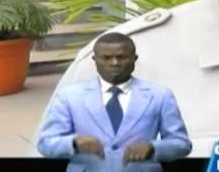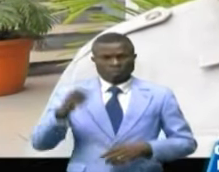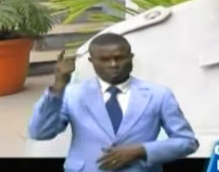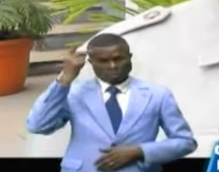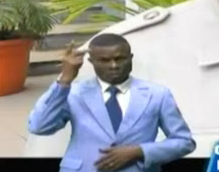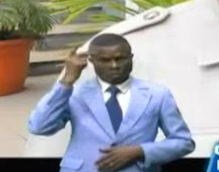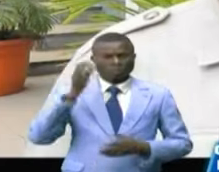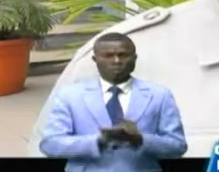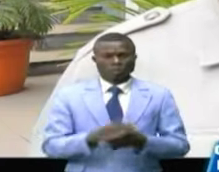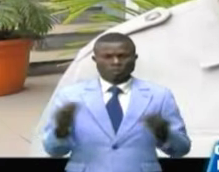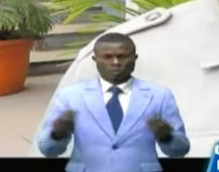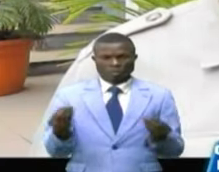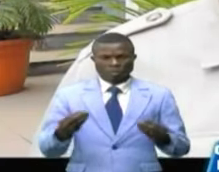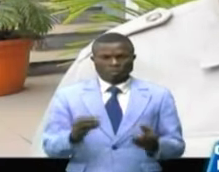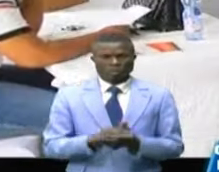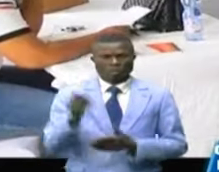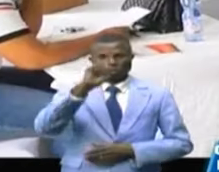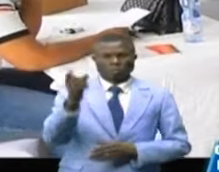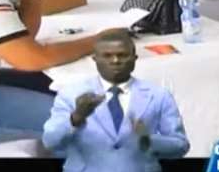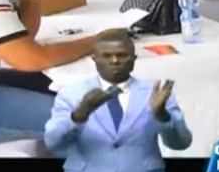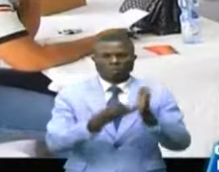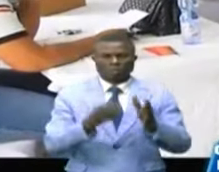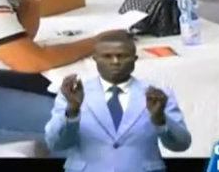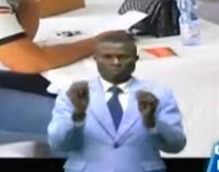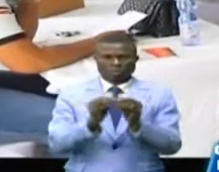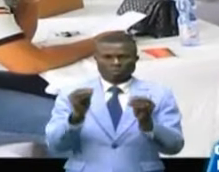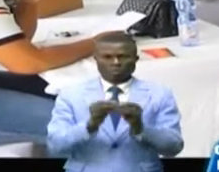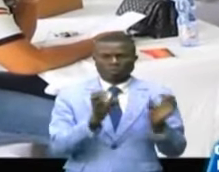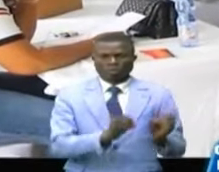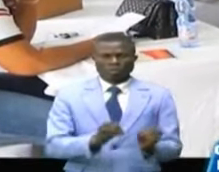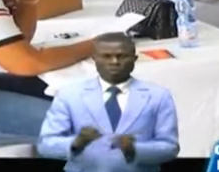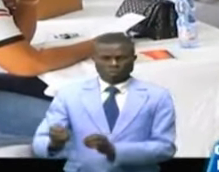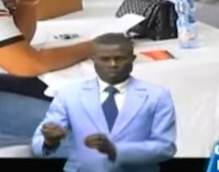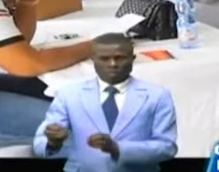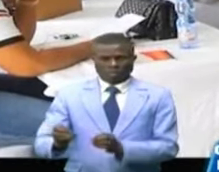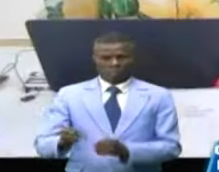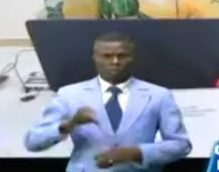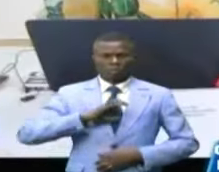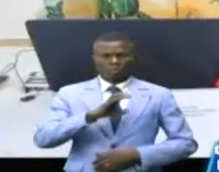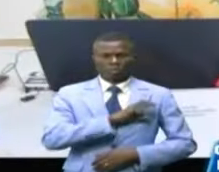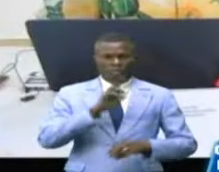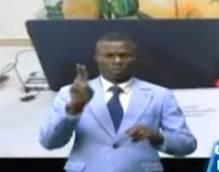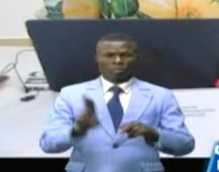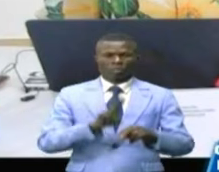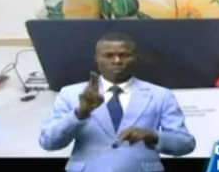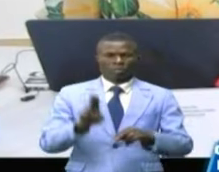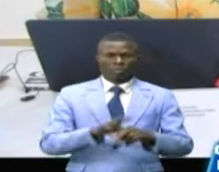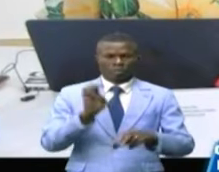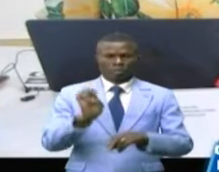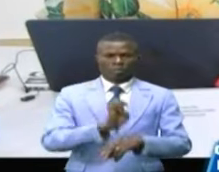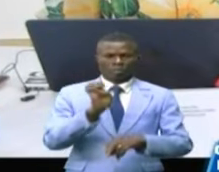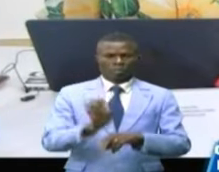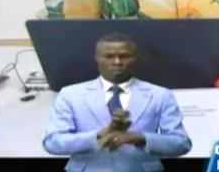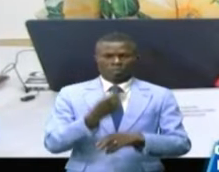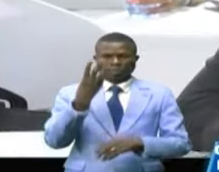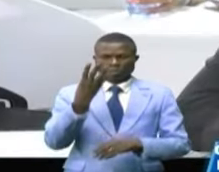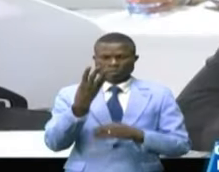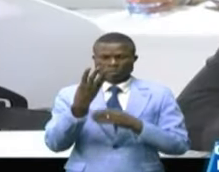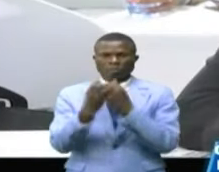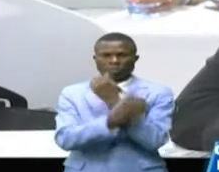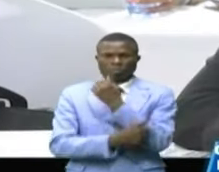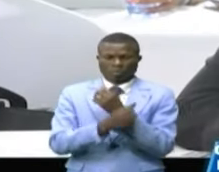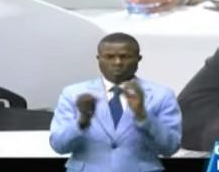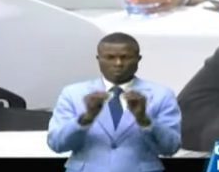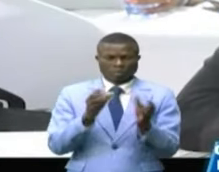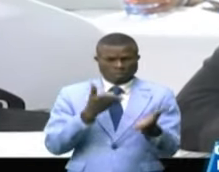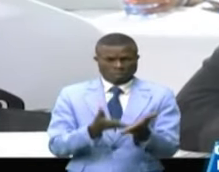Kinshasa, à la 37e réunion ordinaire du comité exécutif. Donc, ce sont ces quatre pays qui se